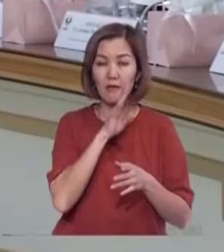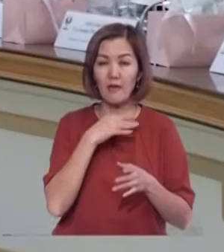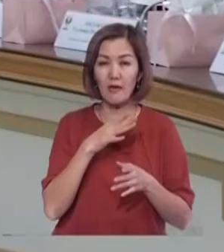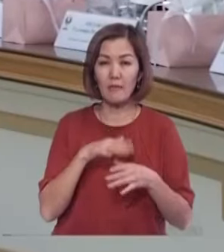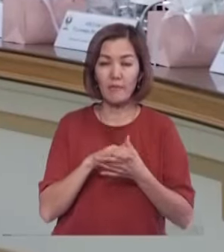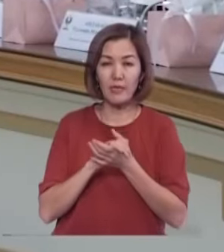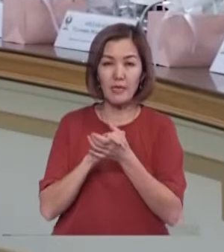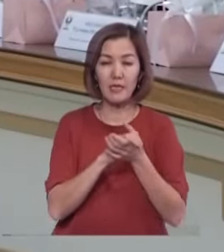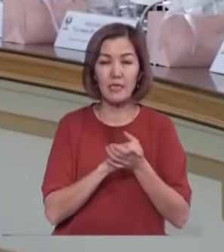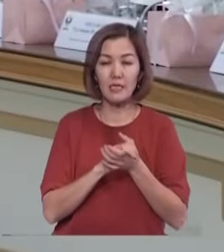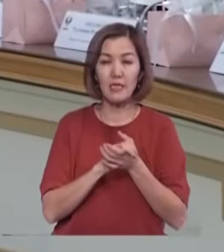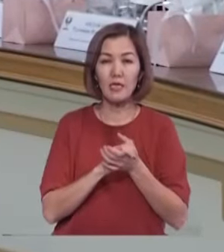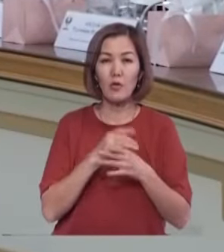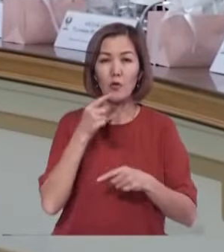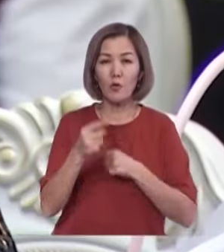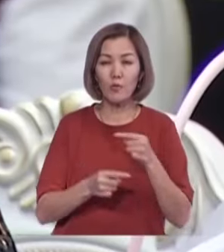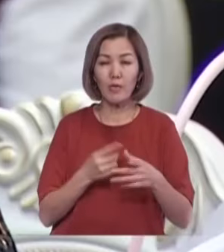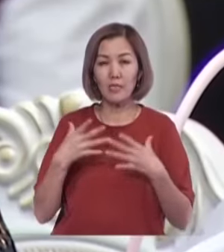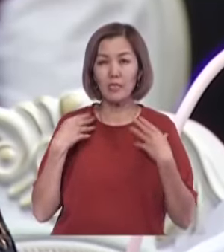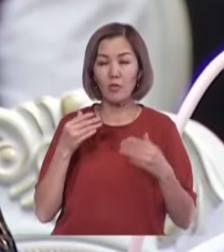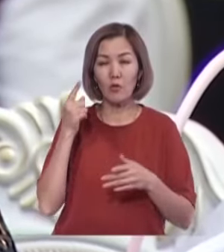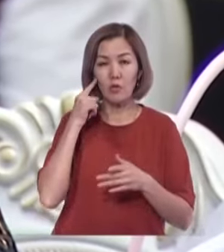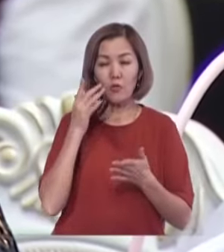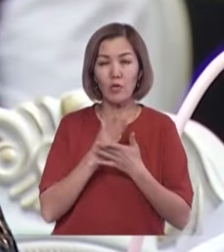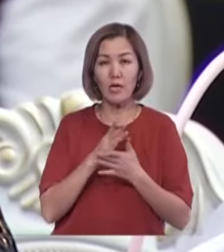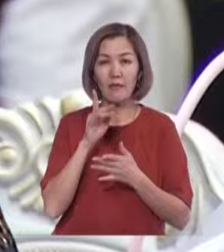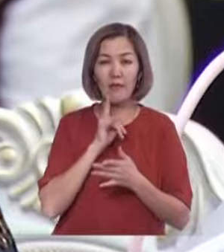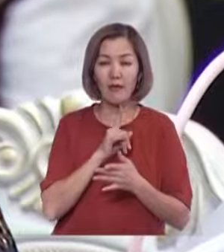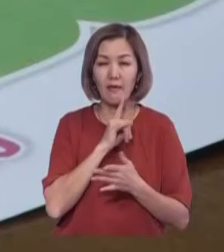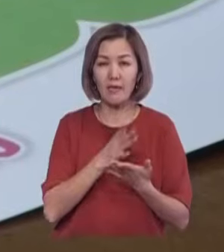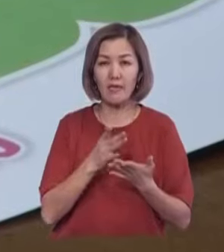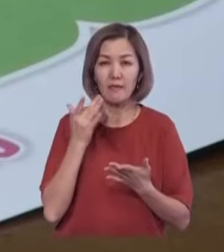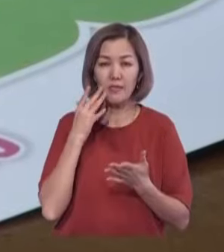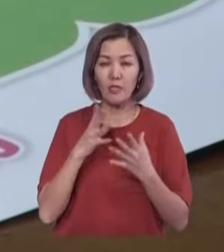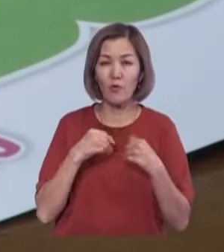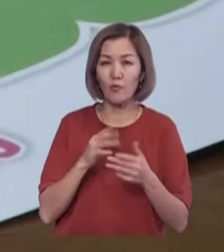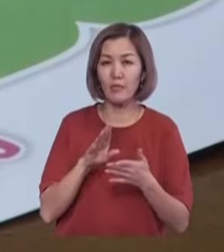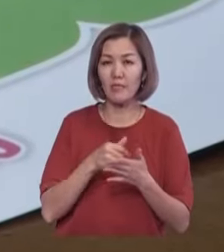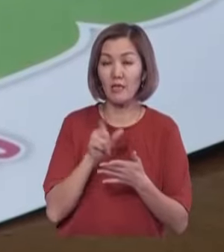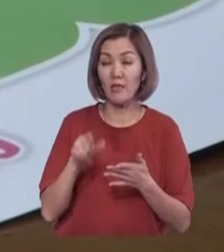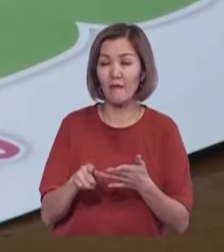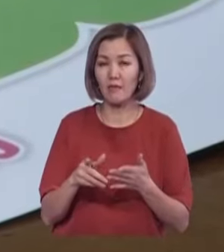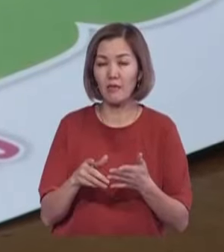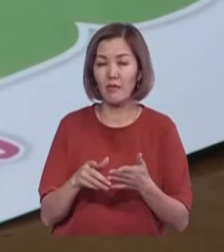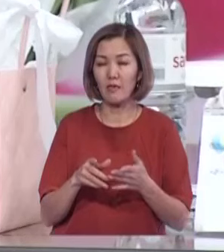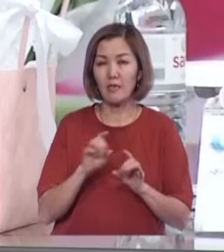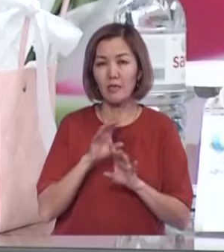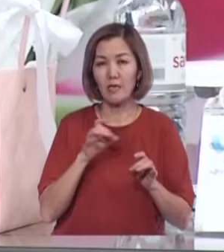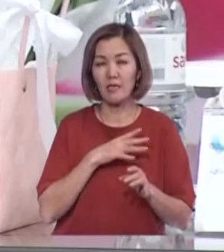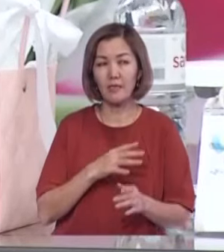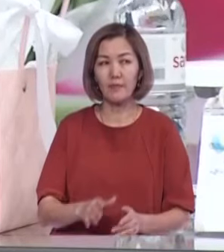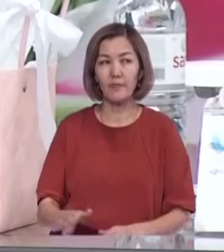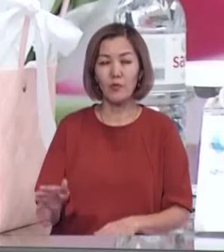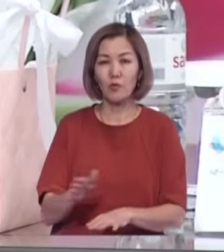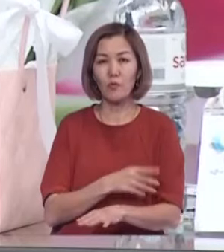бірлігін, ағайынның татулығын, ұрпақтың саулығын ойлаған. Әйел ұлт ұстыны, отбасының ұйтқысы екенін баса айтты. көптен